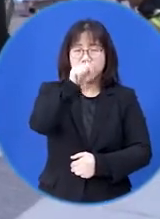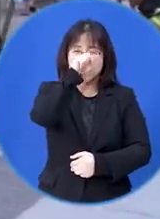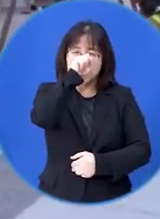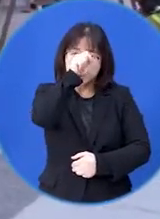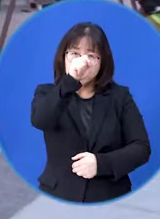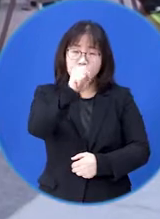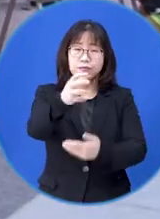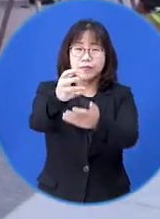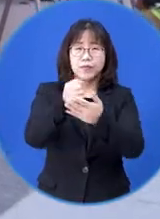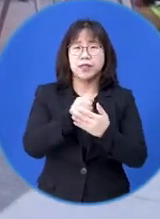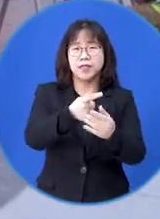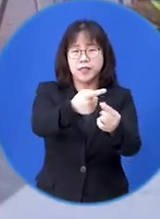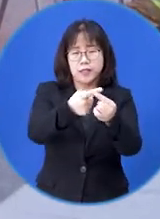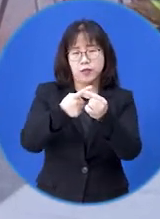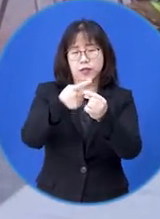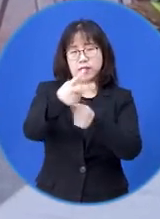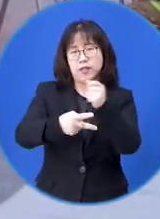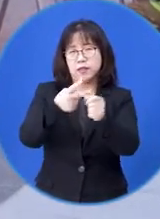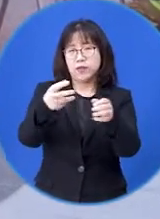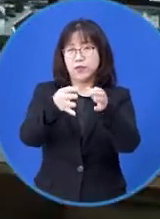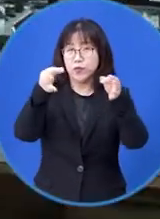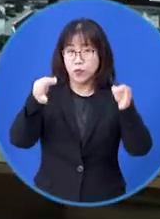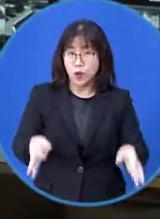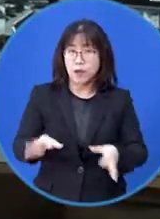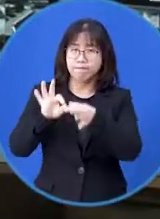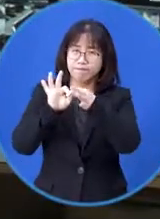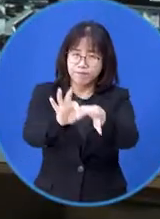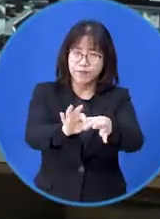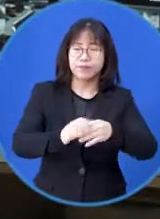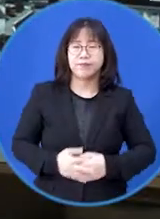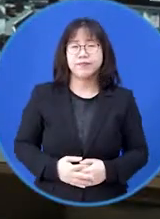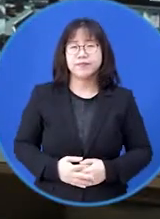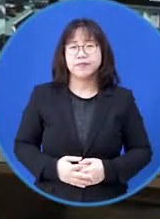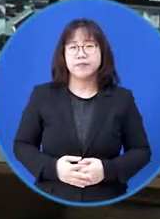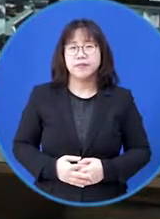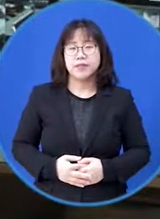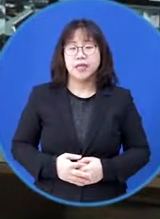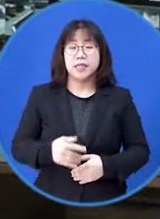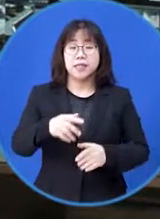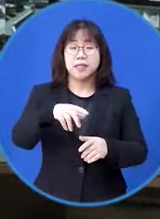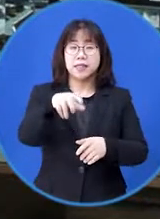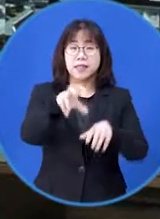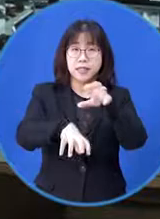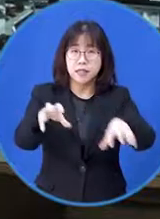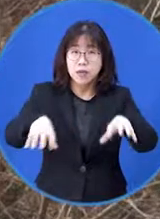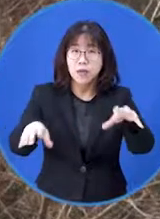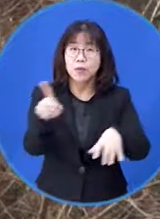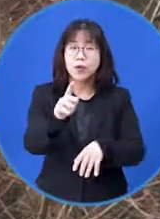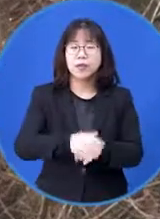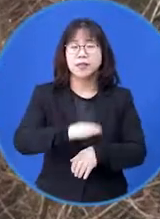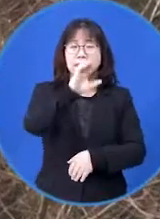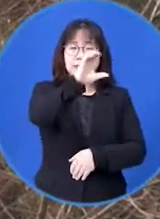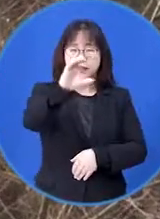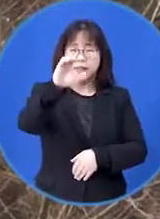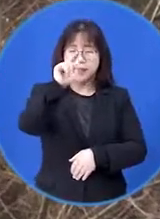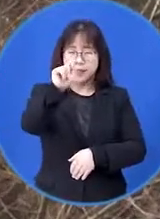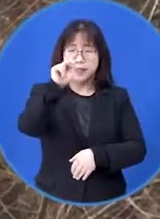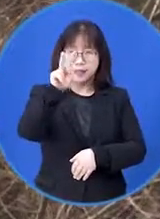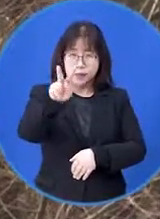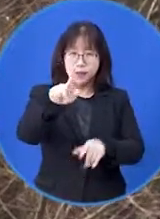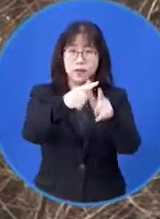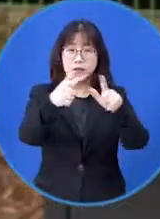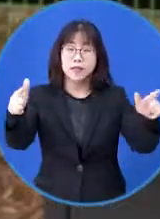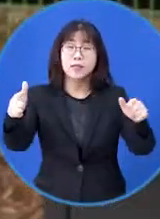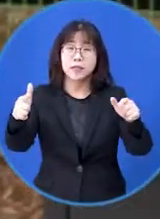연속으로 1위를 차지했습니다. 강서구 스마트 종합 상황실은 지역 내 천여 대의 CCTV와